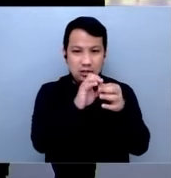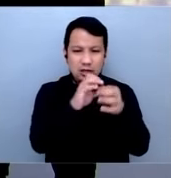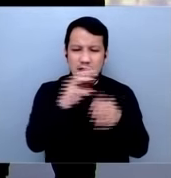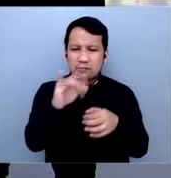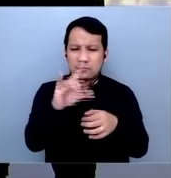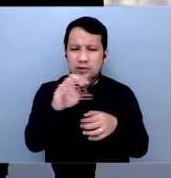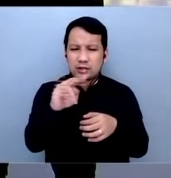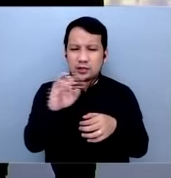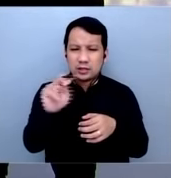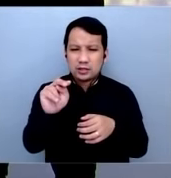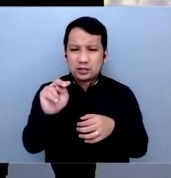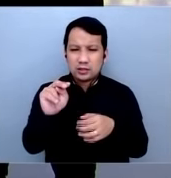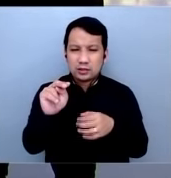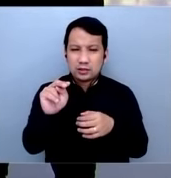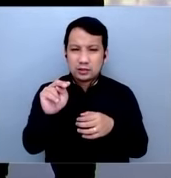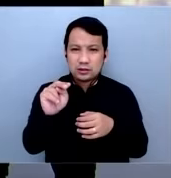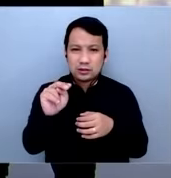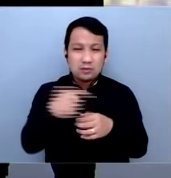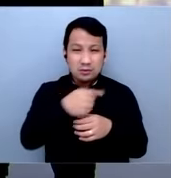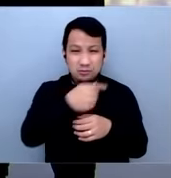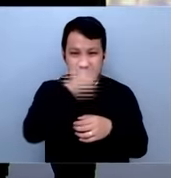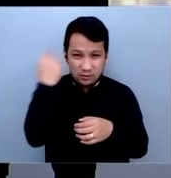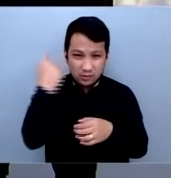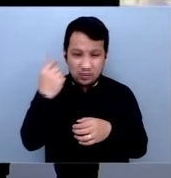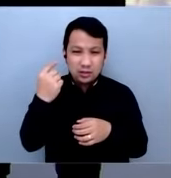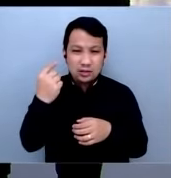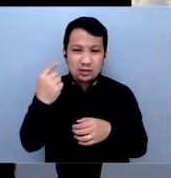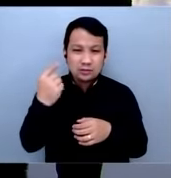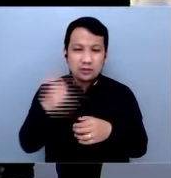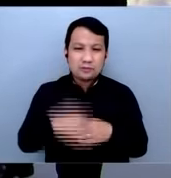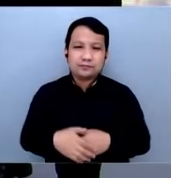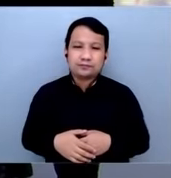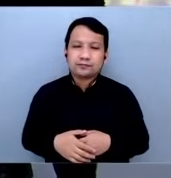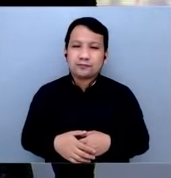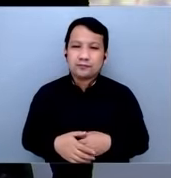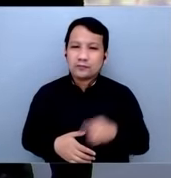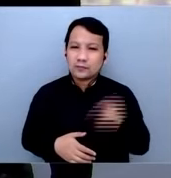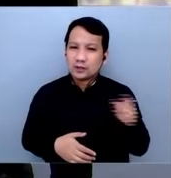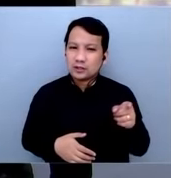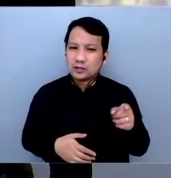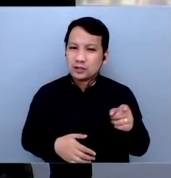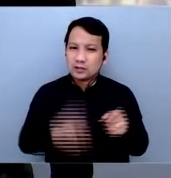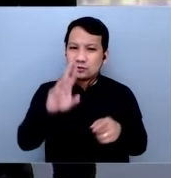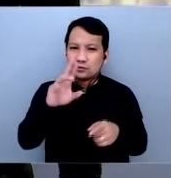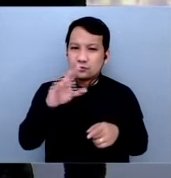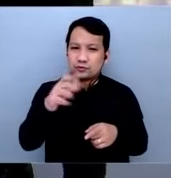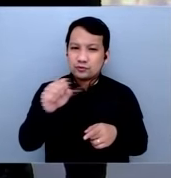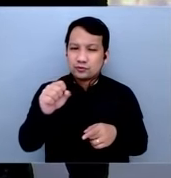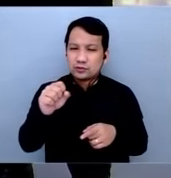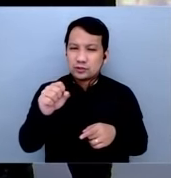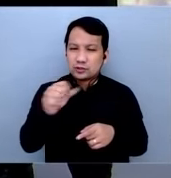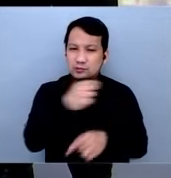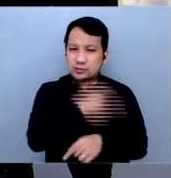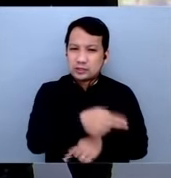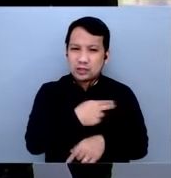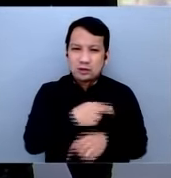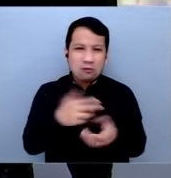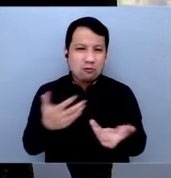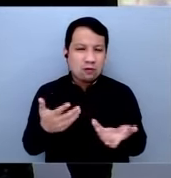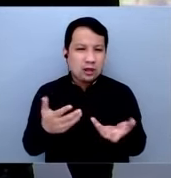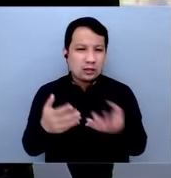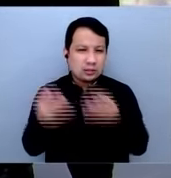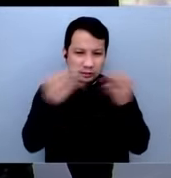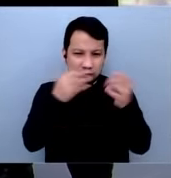buhok na mas maitim. Ito pa po. Ayon po sa Winchester Hospital sa Maryland, walang drug test